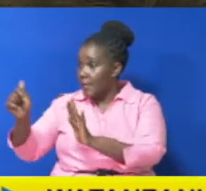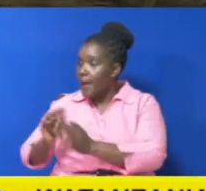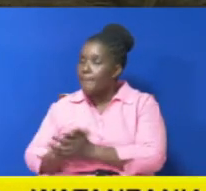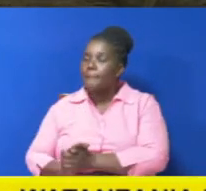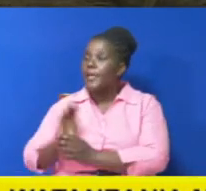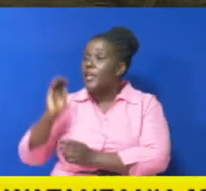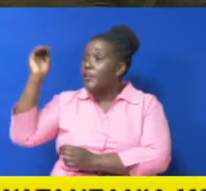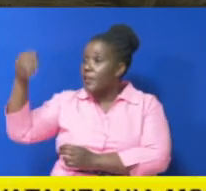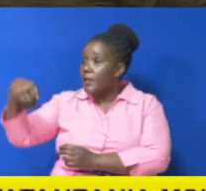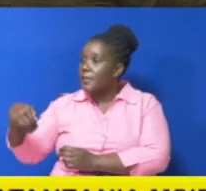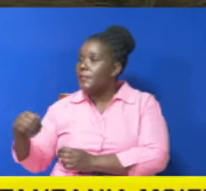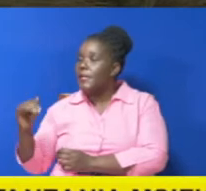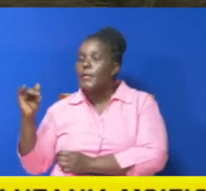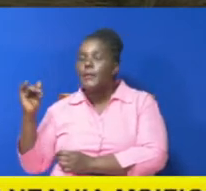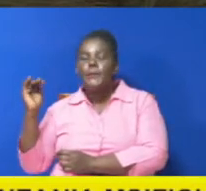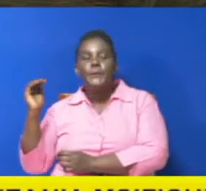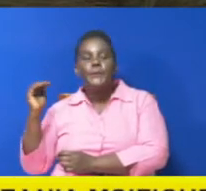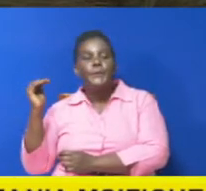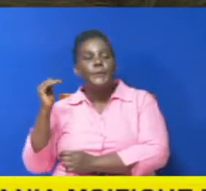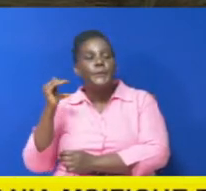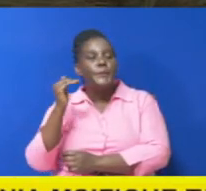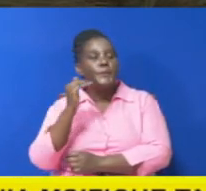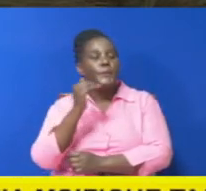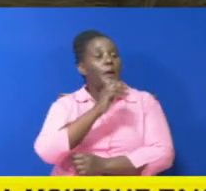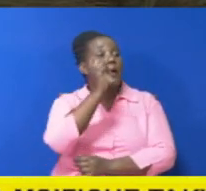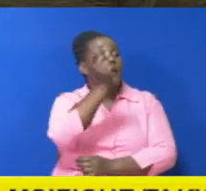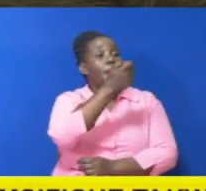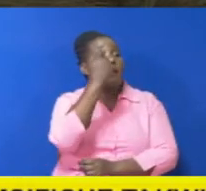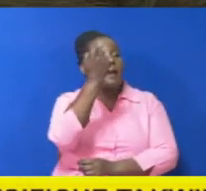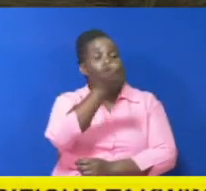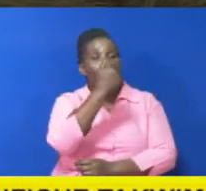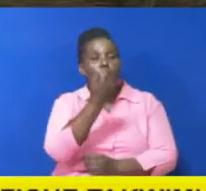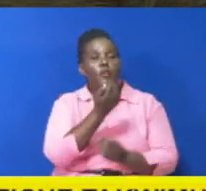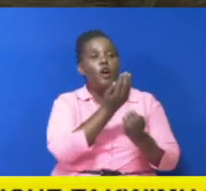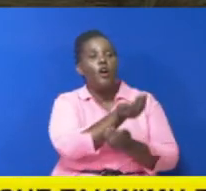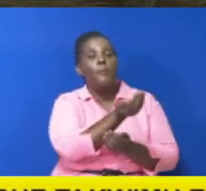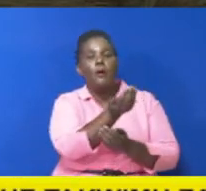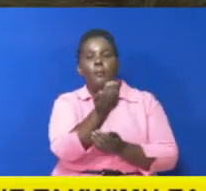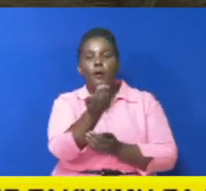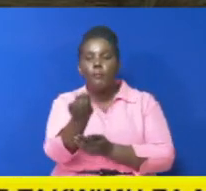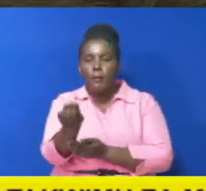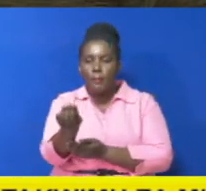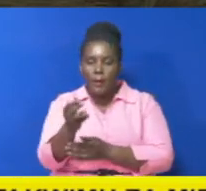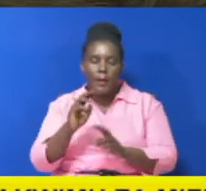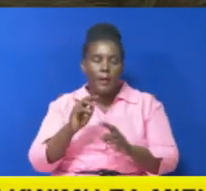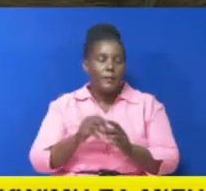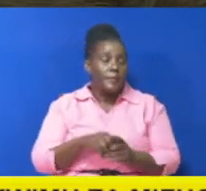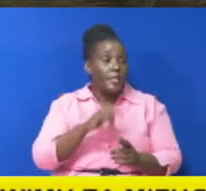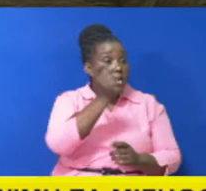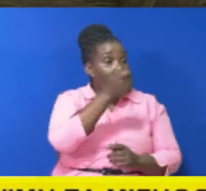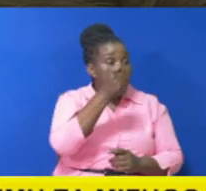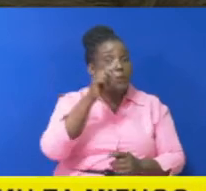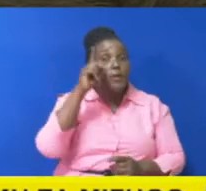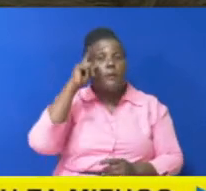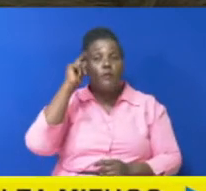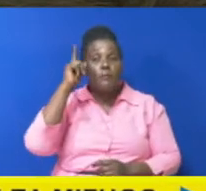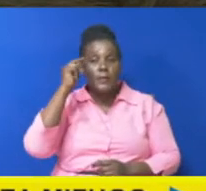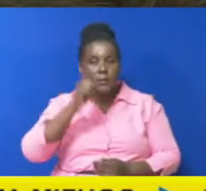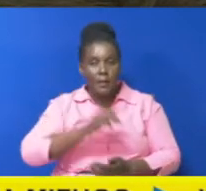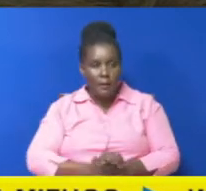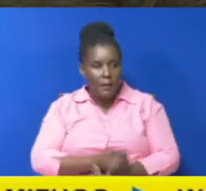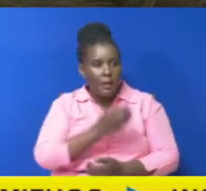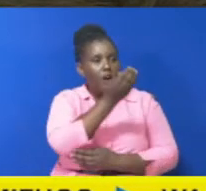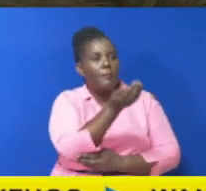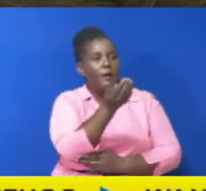Geita, wanapelekwa kutumikishwa kwenye sekta ya ombaomba huko Nairobi na Mombasa. Hizo zote